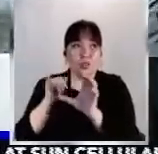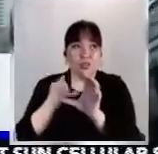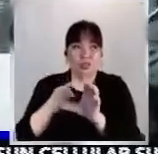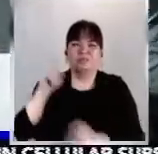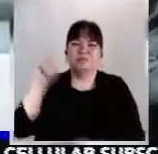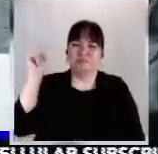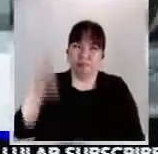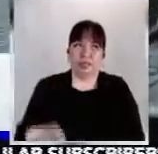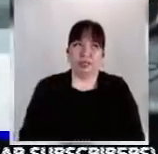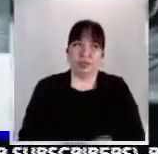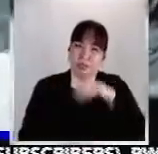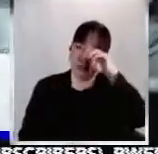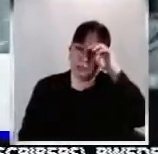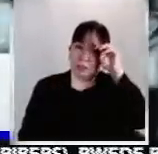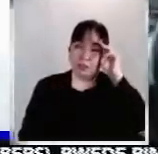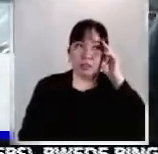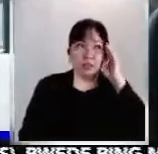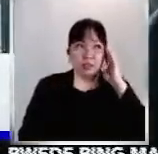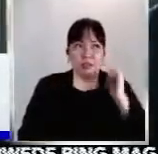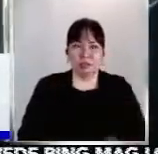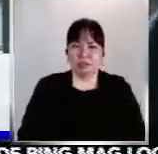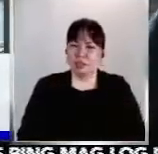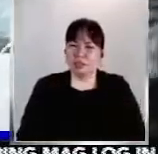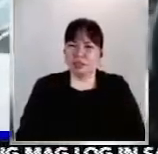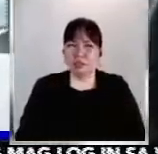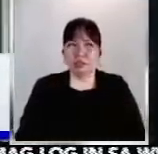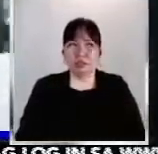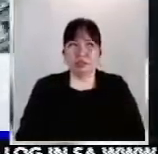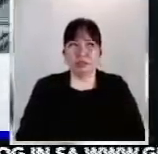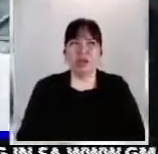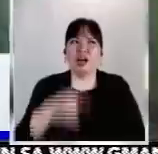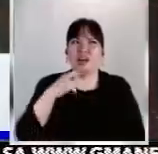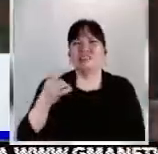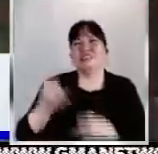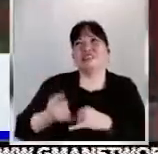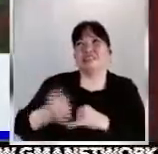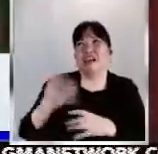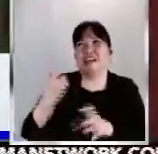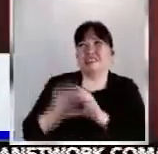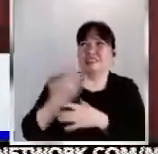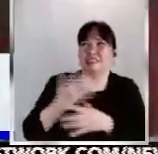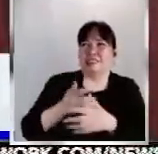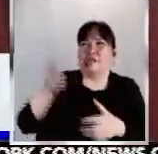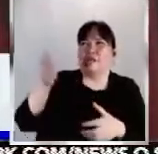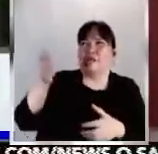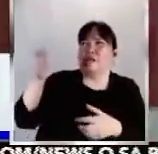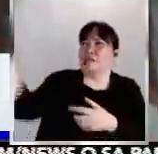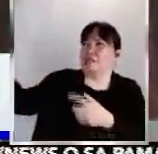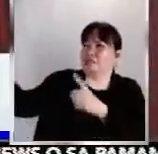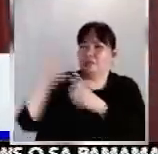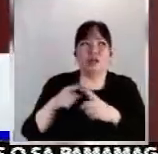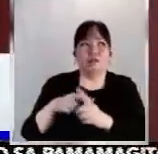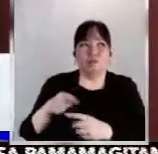sir eh. Bibili na lang sir, battery. Kira na po eh. Nakatabi na nga ang mga temperature scanner